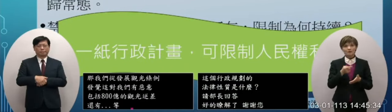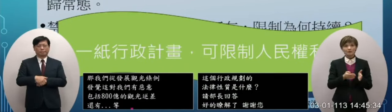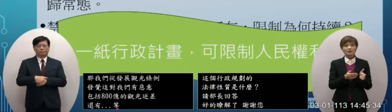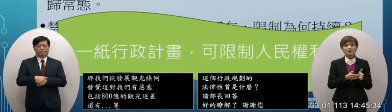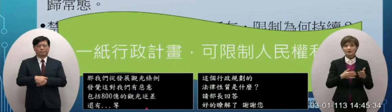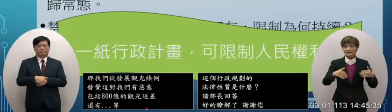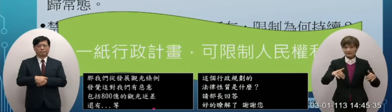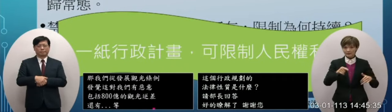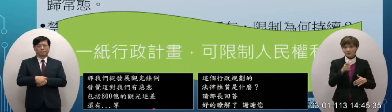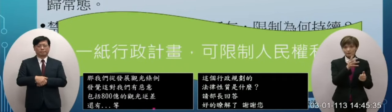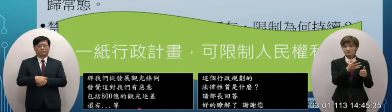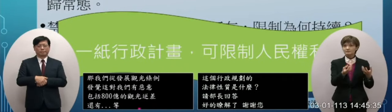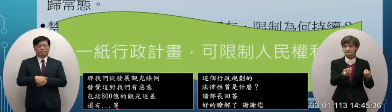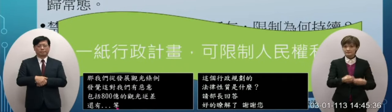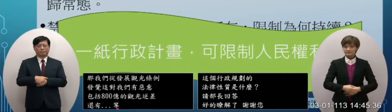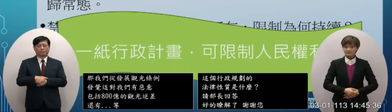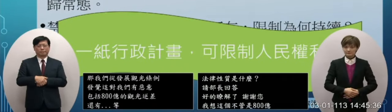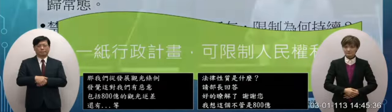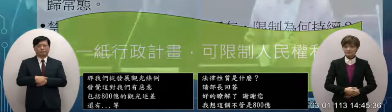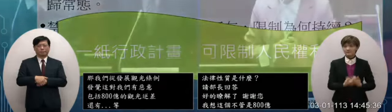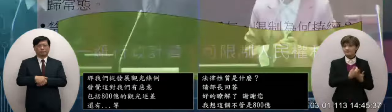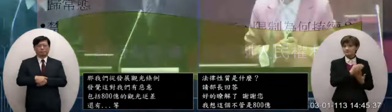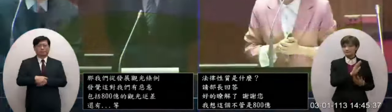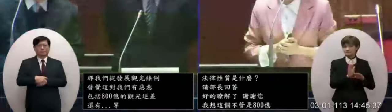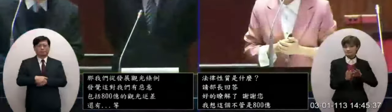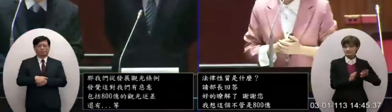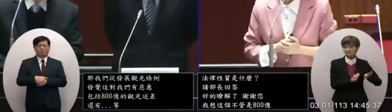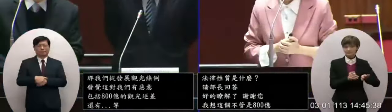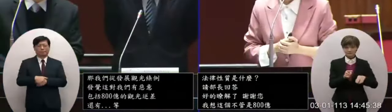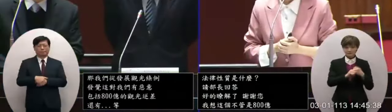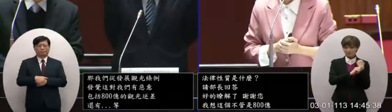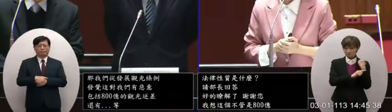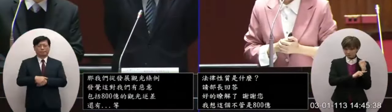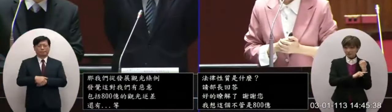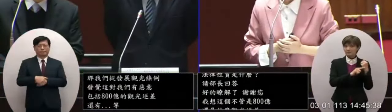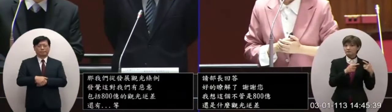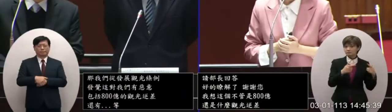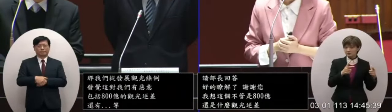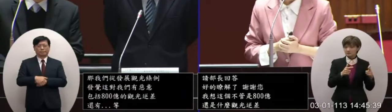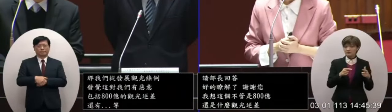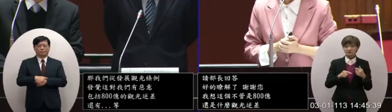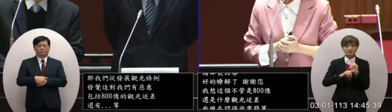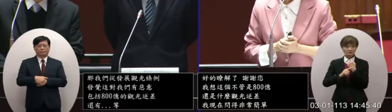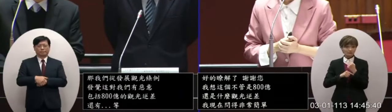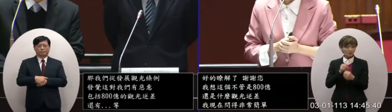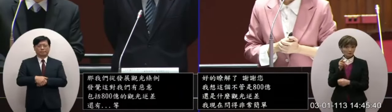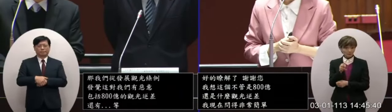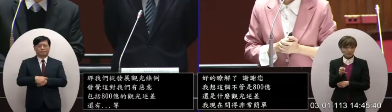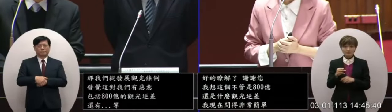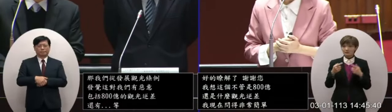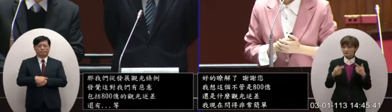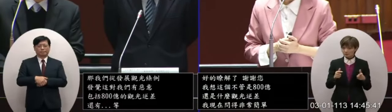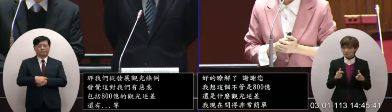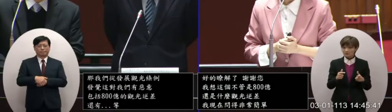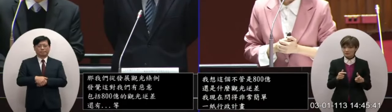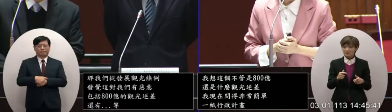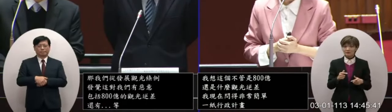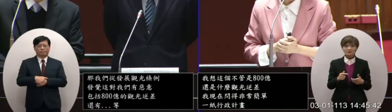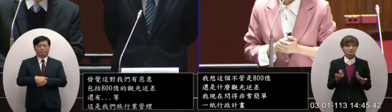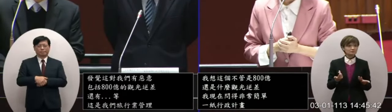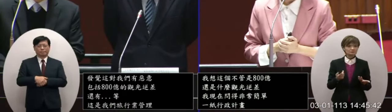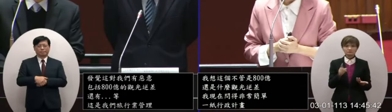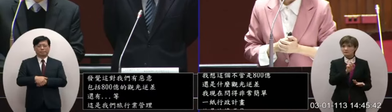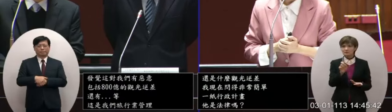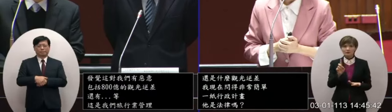有问你。 是， 可以用一个不是法律、不是法规命令来限制人民的基